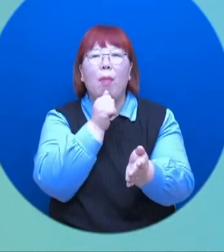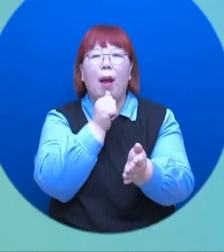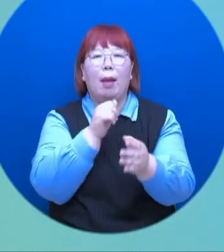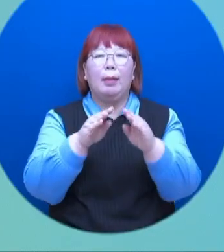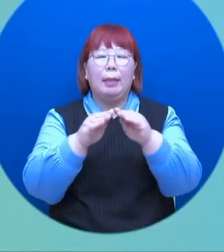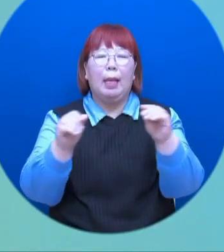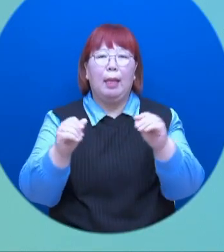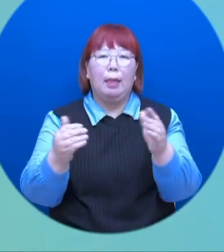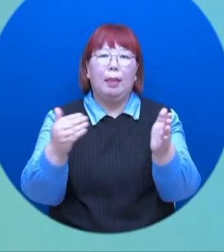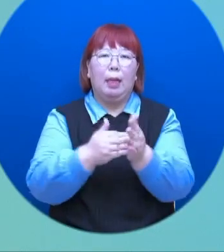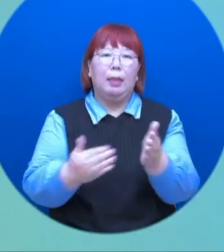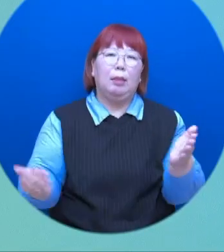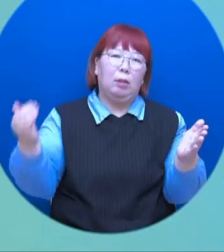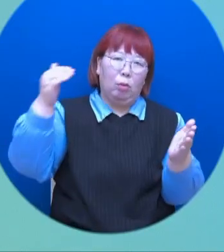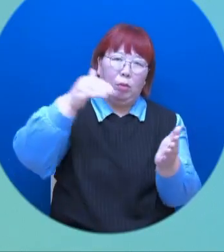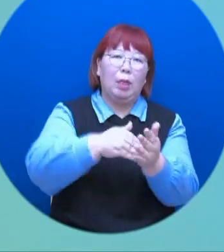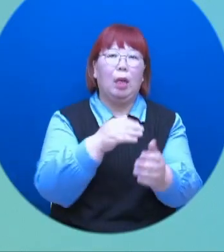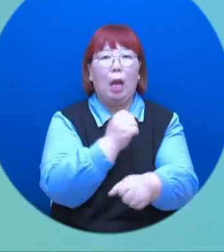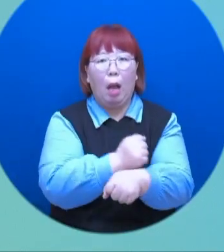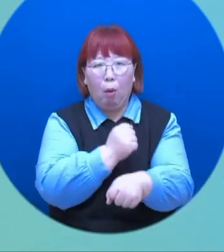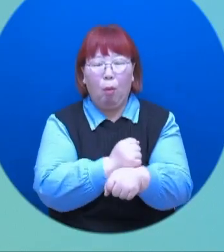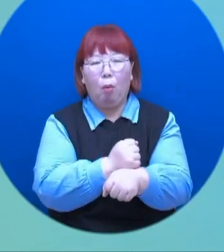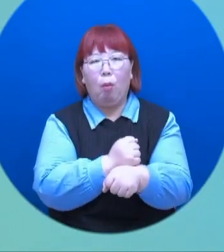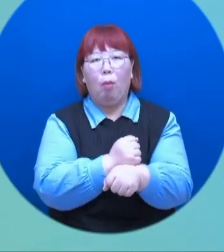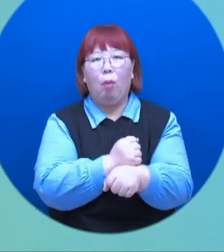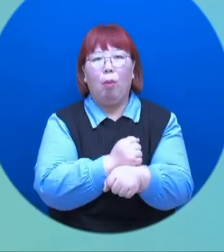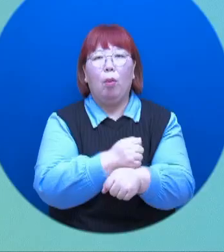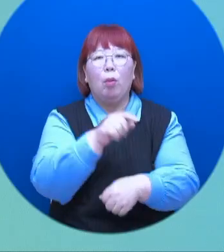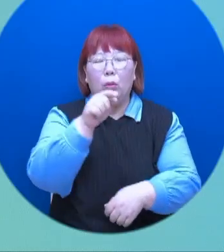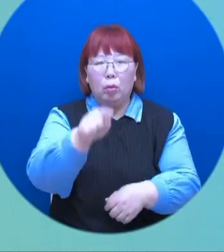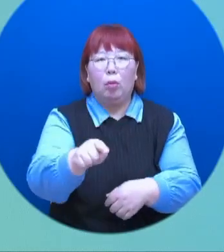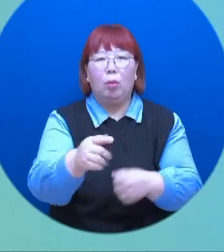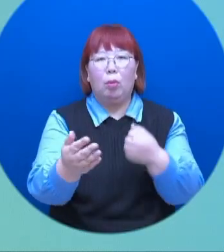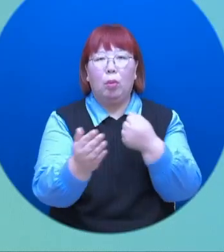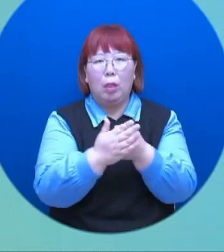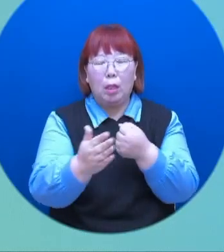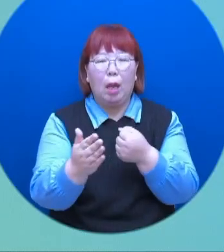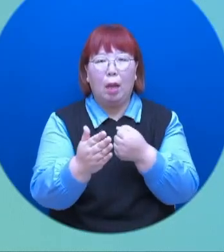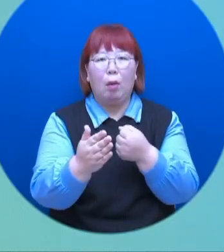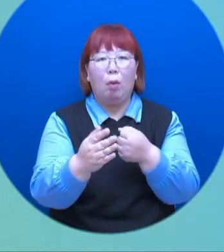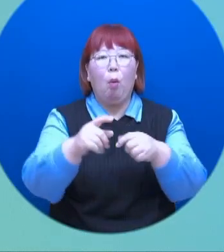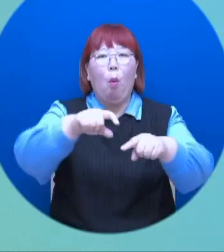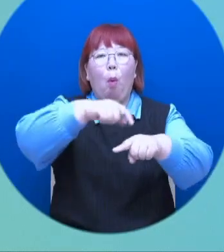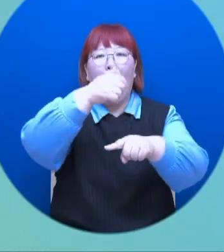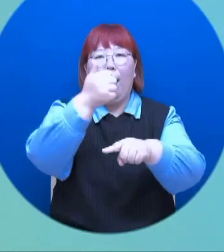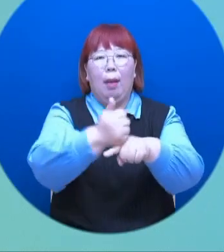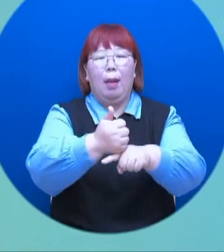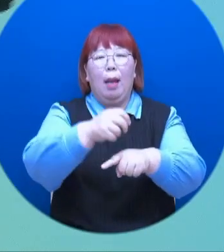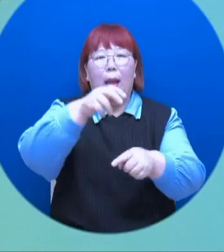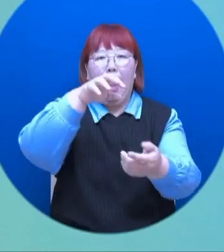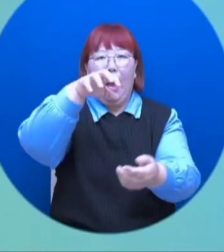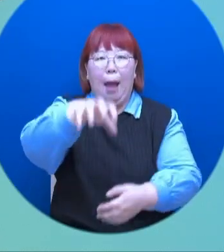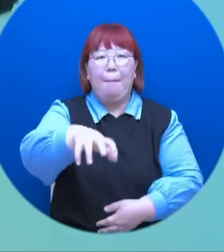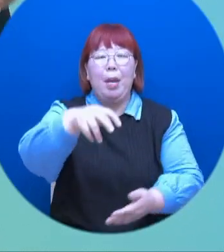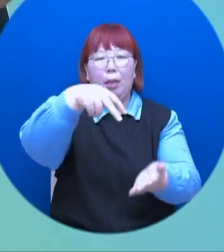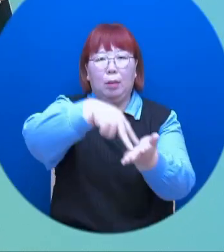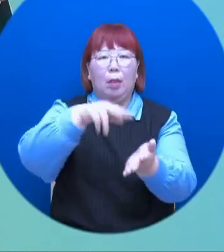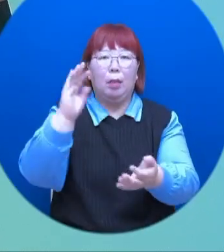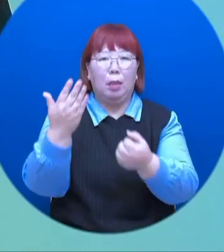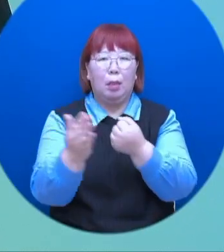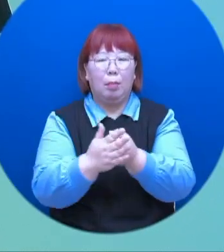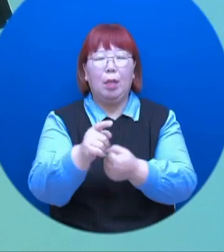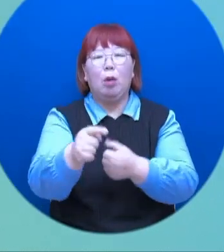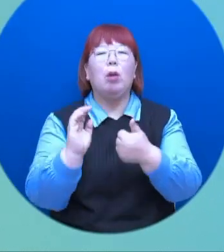가고, 너로 인하여 황제 앞에 너는 서야 하기 때문에 너를 보호해